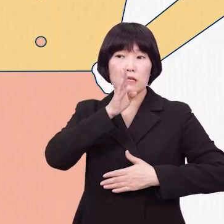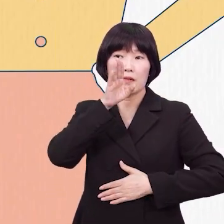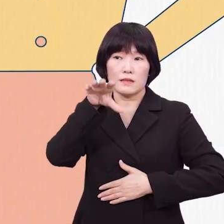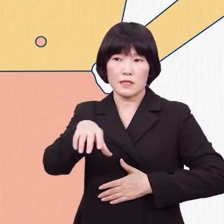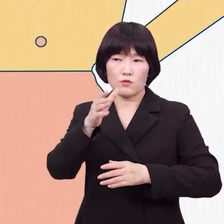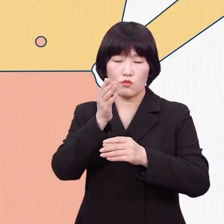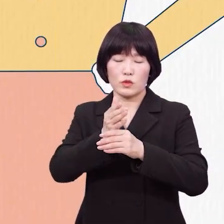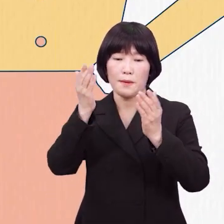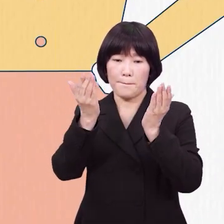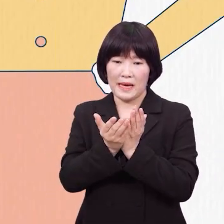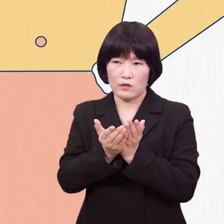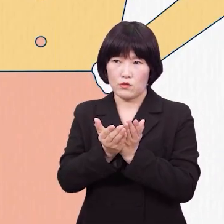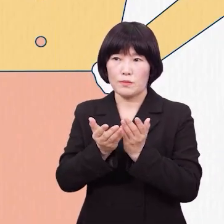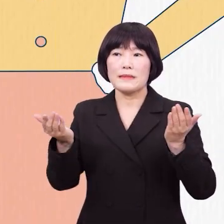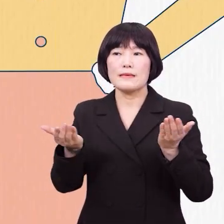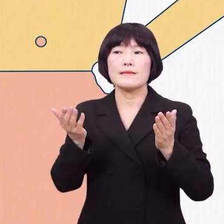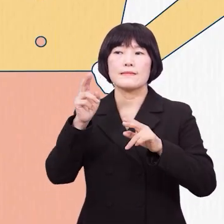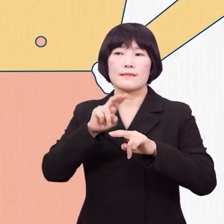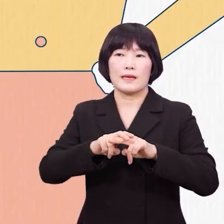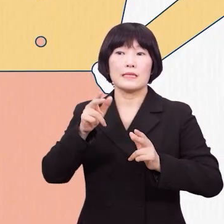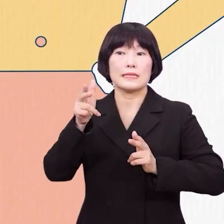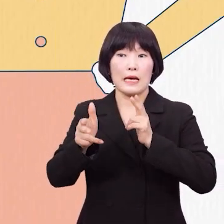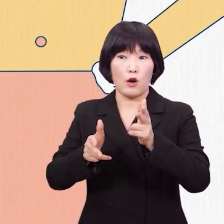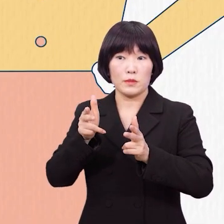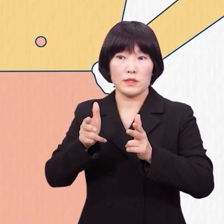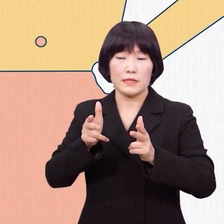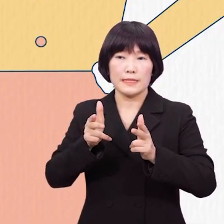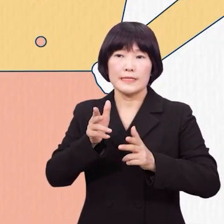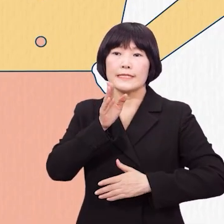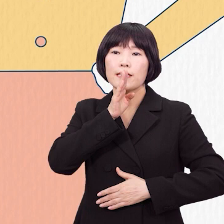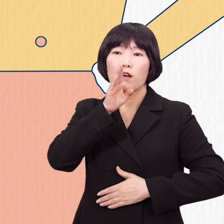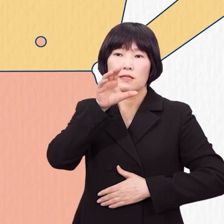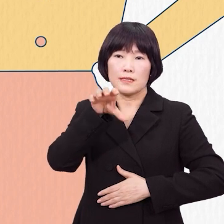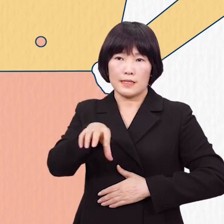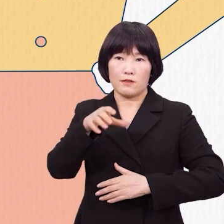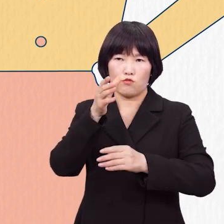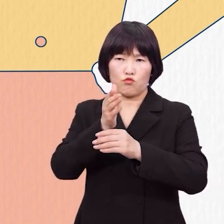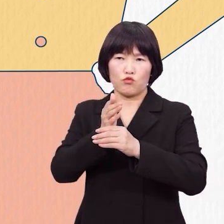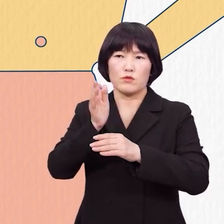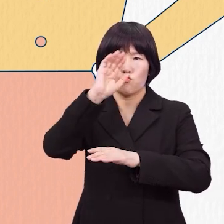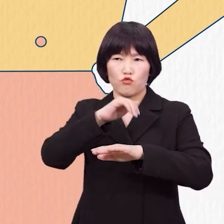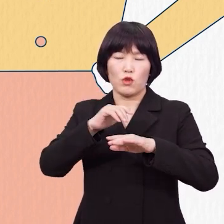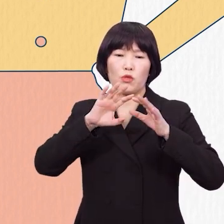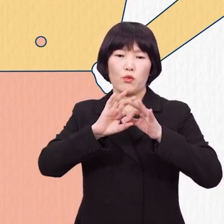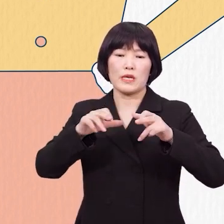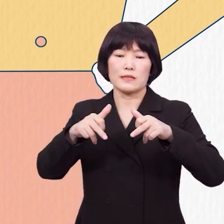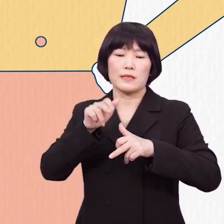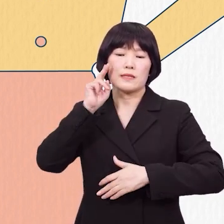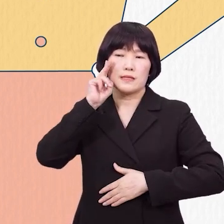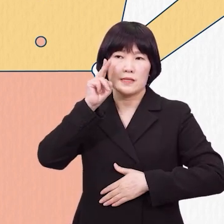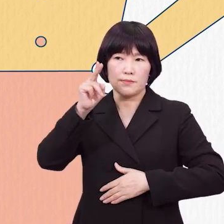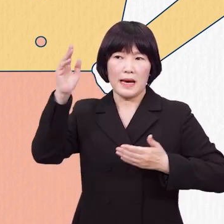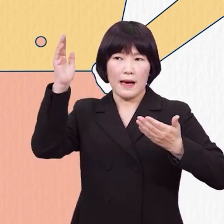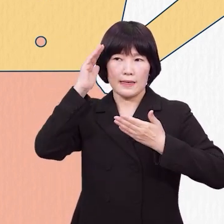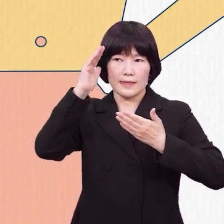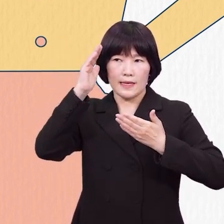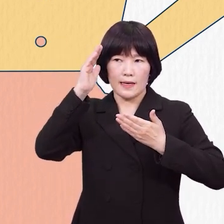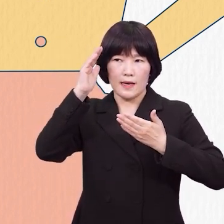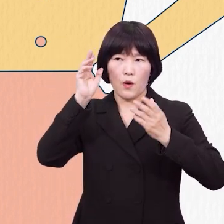이처럼 장애학생 현장 중심 맞춤형 일자리 사업은 현장 중심 직업훈련을 통해 중증 장애인의